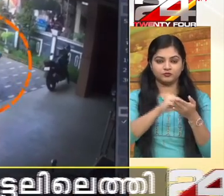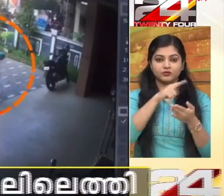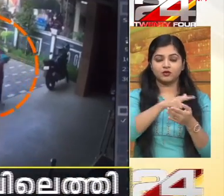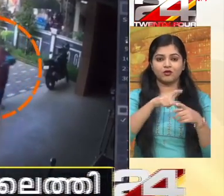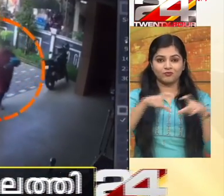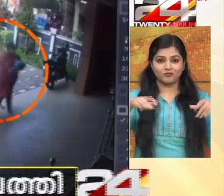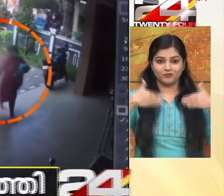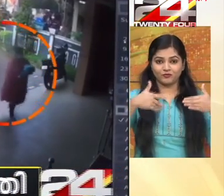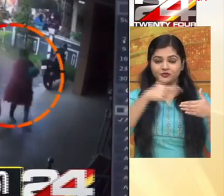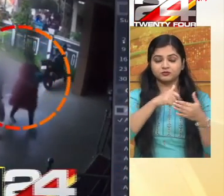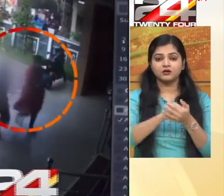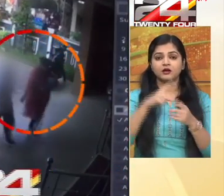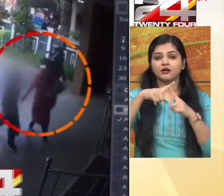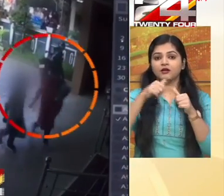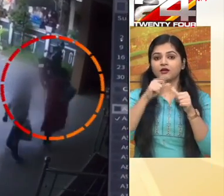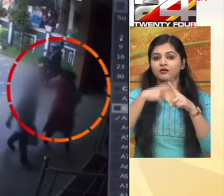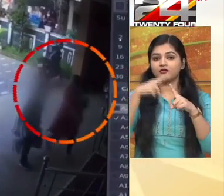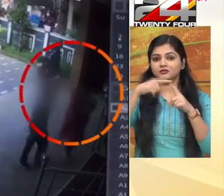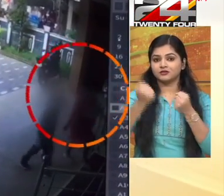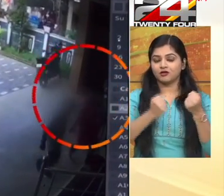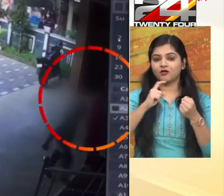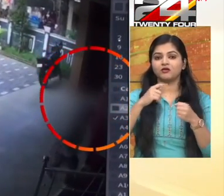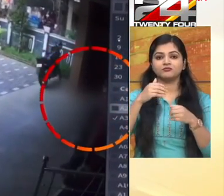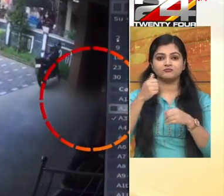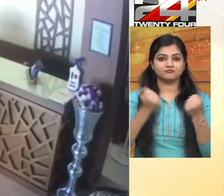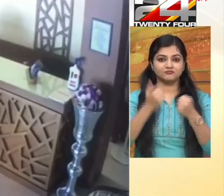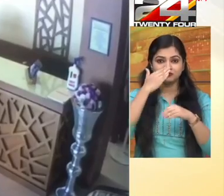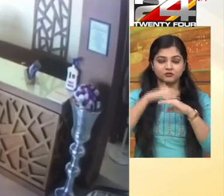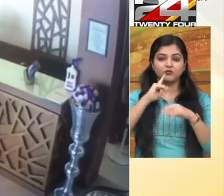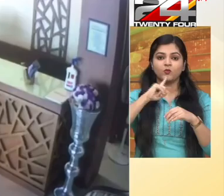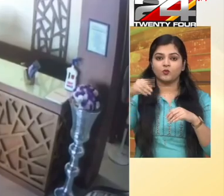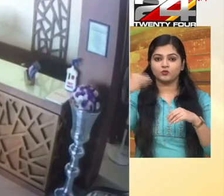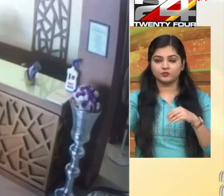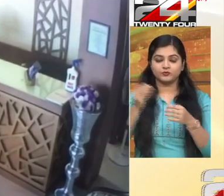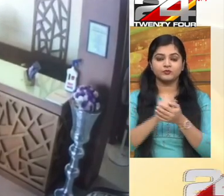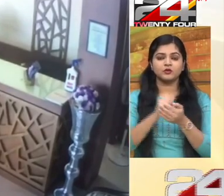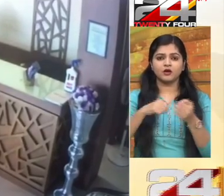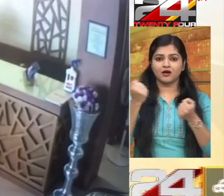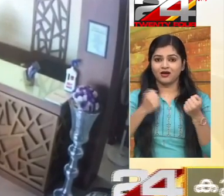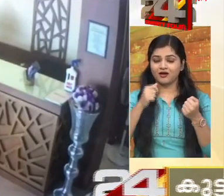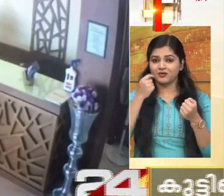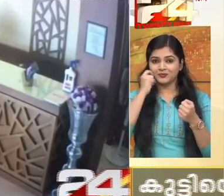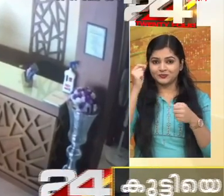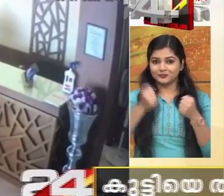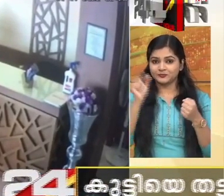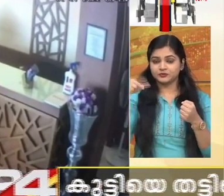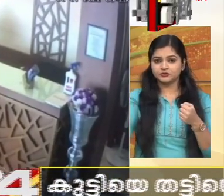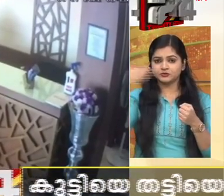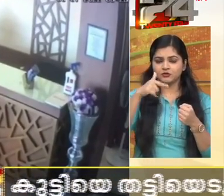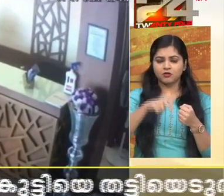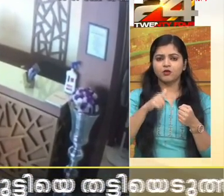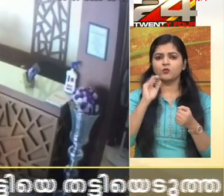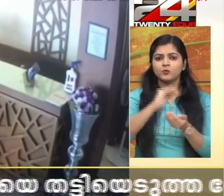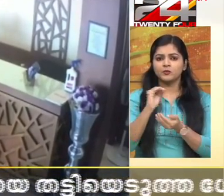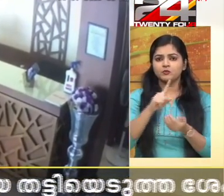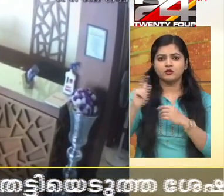നിന്ന് മറ്റൊരു ടാക്സി ഡ്രൈവറെ ഫോൺ വിളിക്കുന്നത്. ടാക്സി ഡ്രൈവറാണ് ഇത്തരത്തിലൊരു സംഭവം നടന്നിട്ടുണ്ട്, ഒരു കുട്ടിയെ തട്ടിക്കൊണ്ടുപോയിട്ടുണ്ടെന്നൊരു വിവരം ഈ റിസപ്ഷനിസ്റ്റിന്